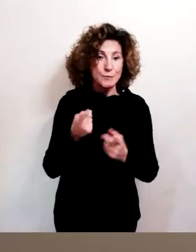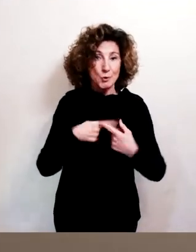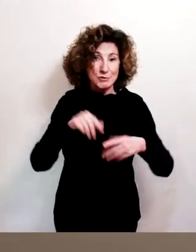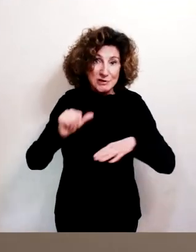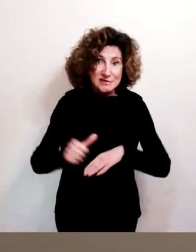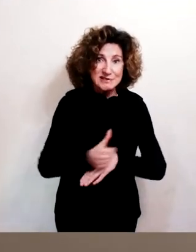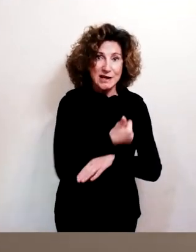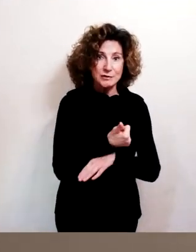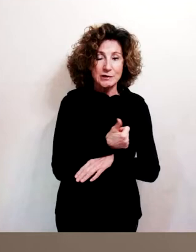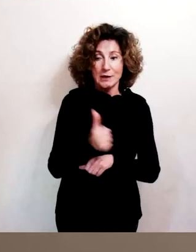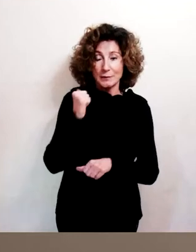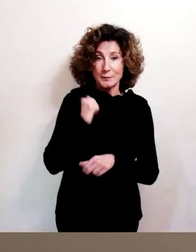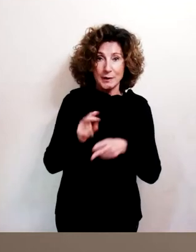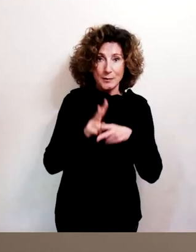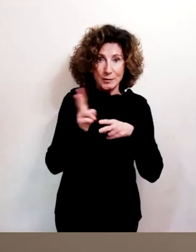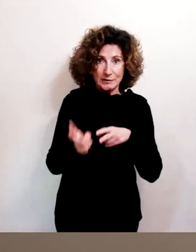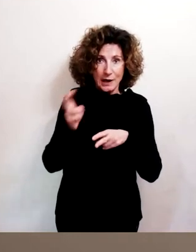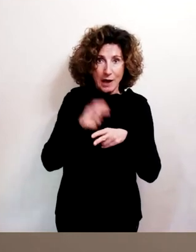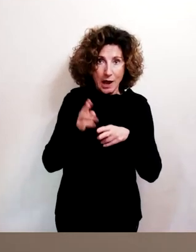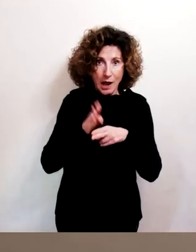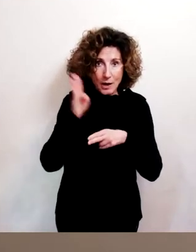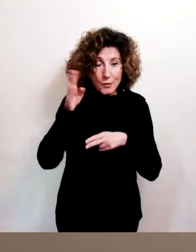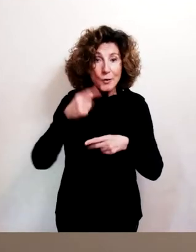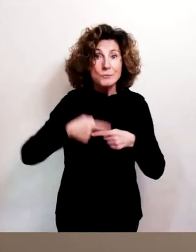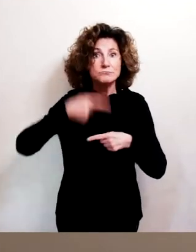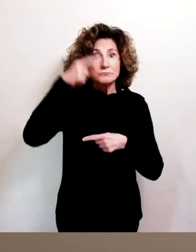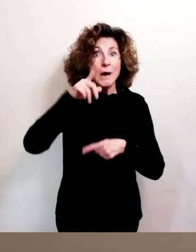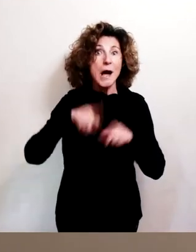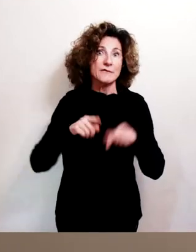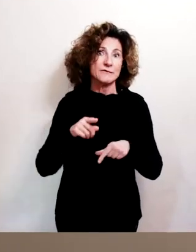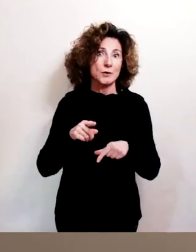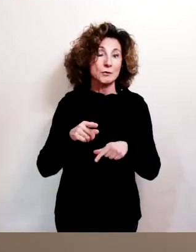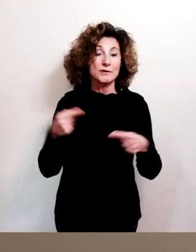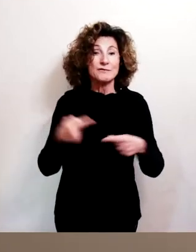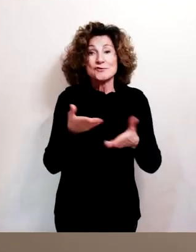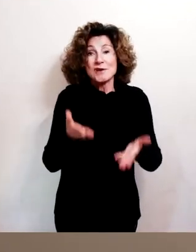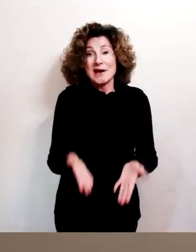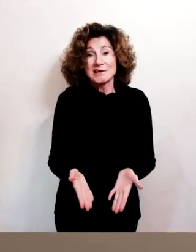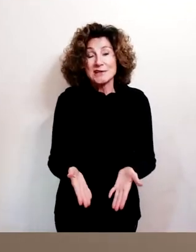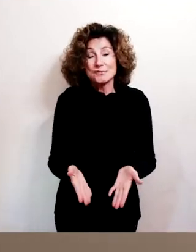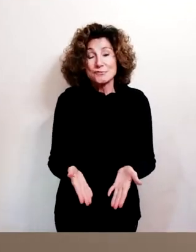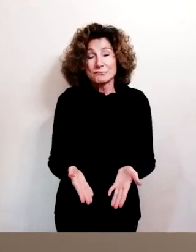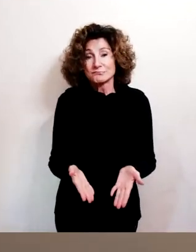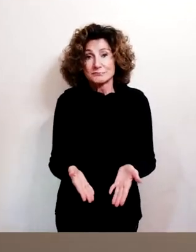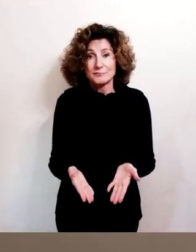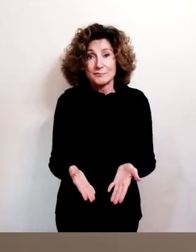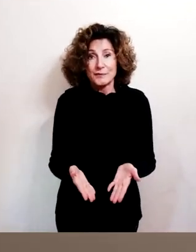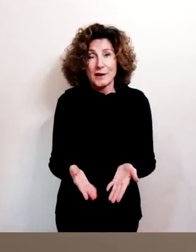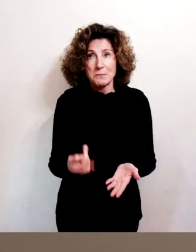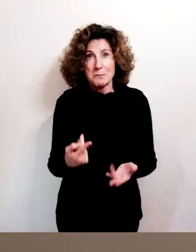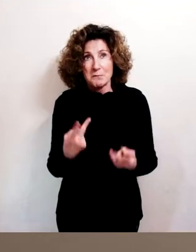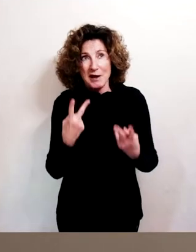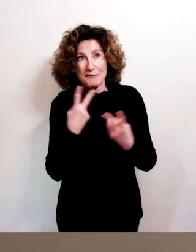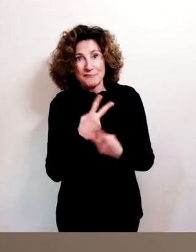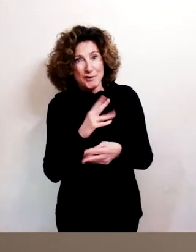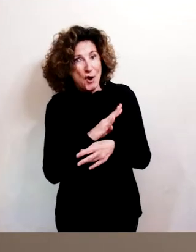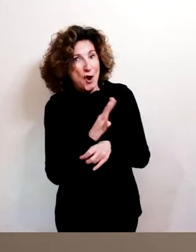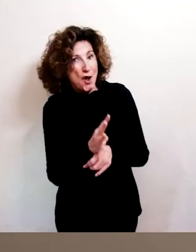un consiglio straordinario viene prendevo il treno ed andavo a volte anche in giornata adesso risolviamo tutto